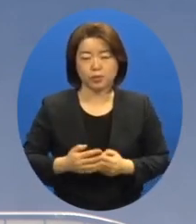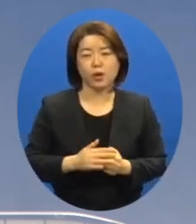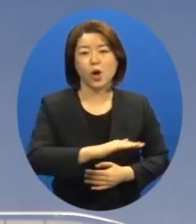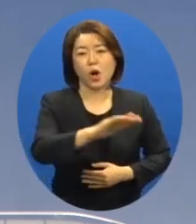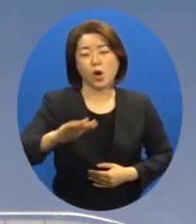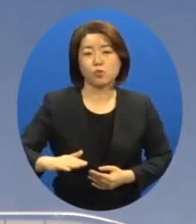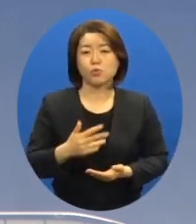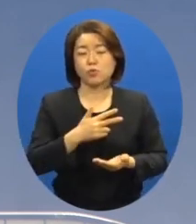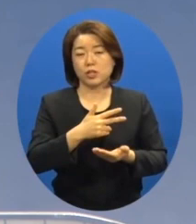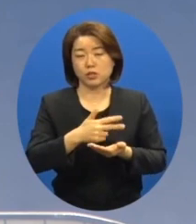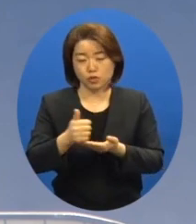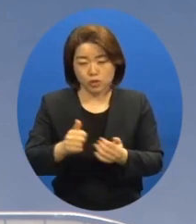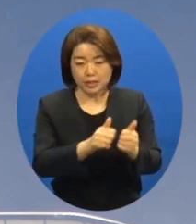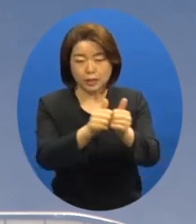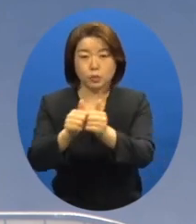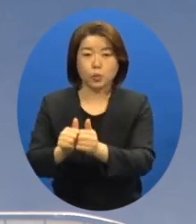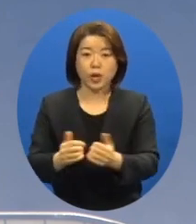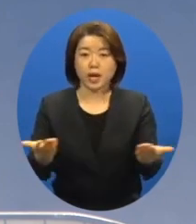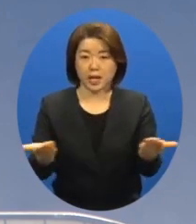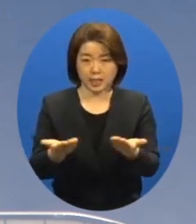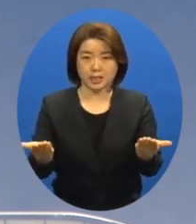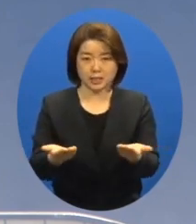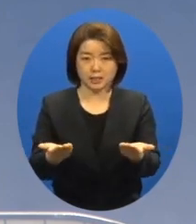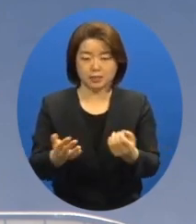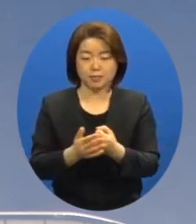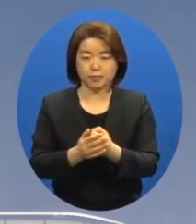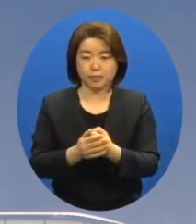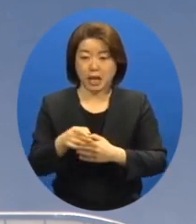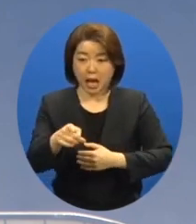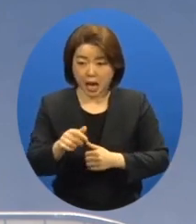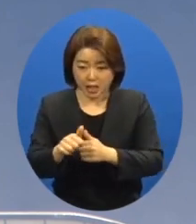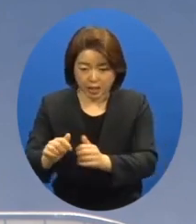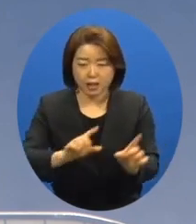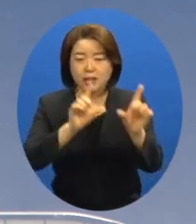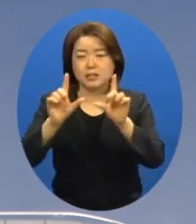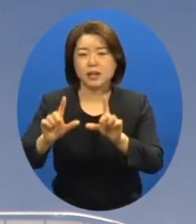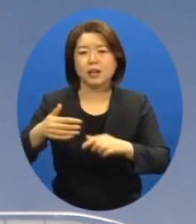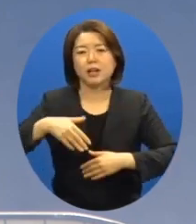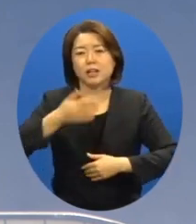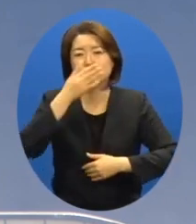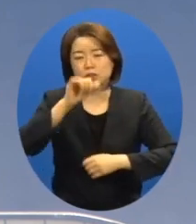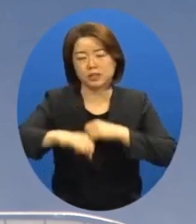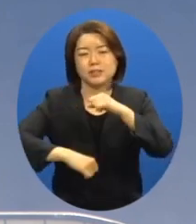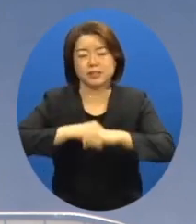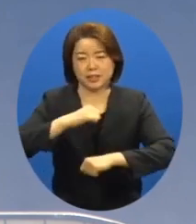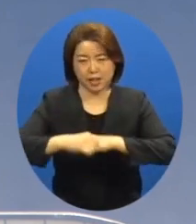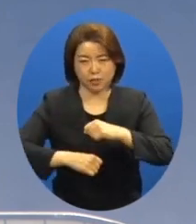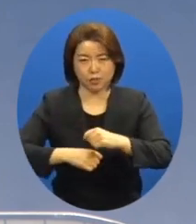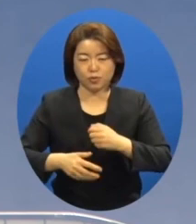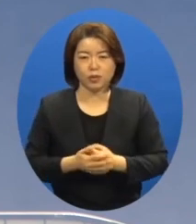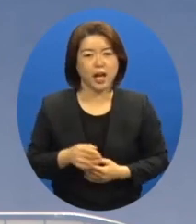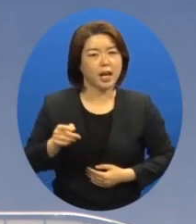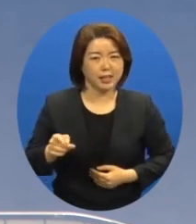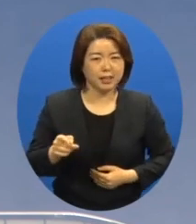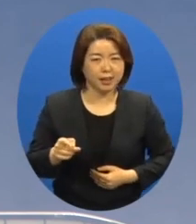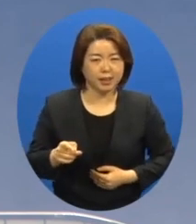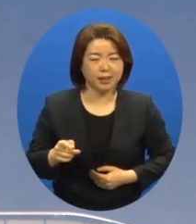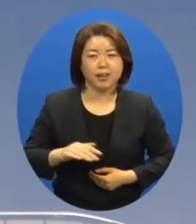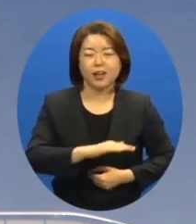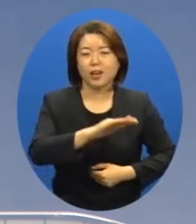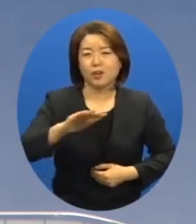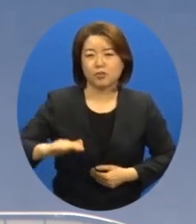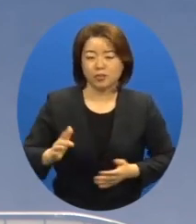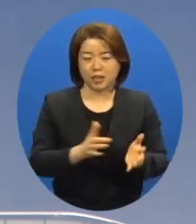우리 주님과 동행하는 일을 살아갈 수 있는 자유입니다. 이것이 우리가